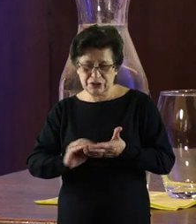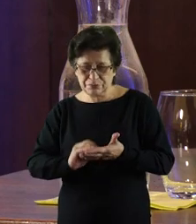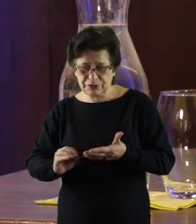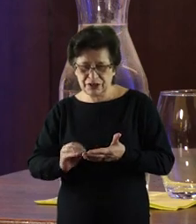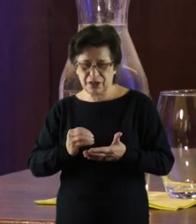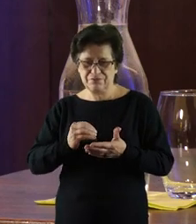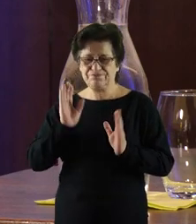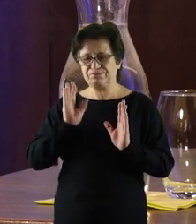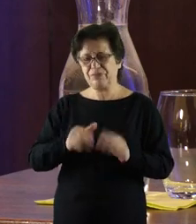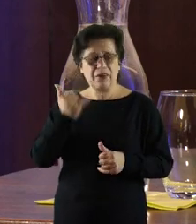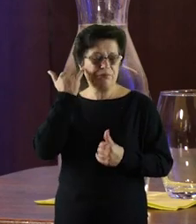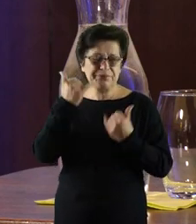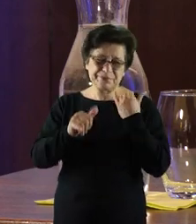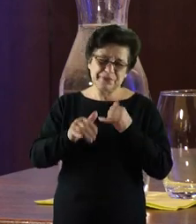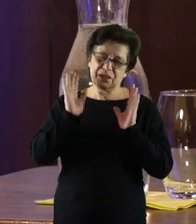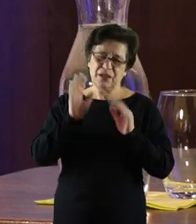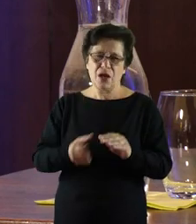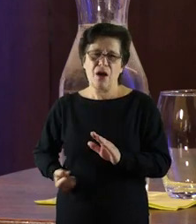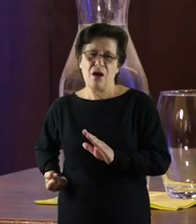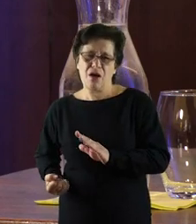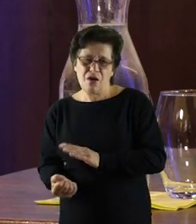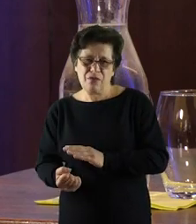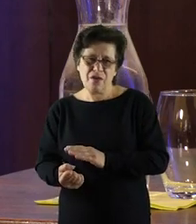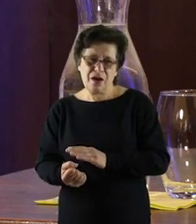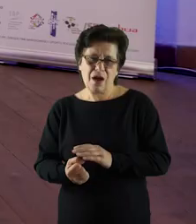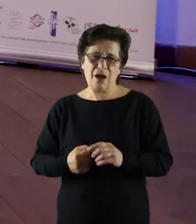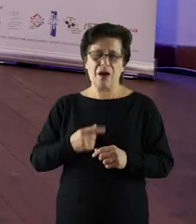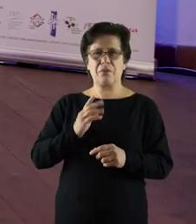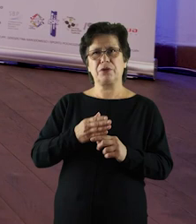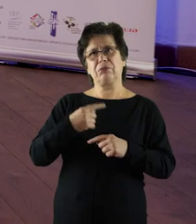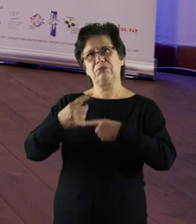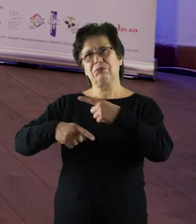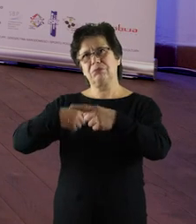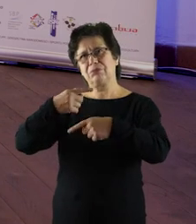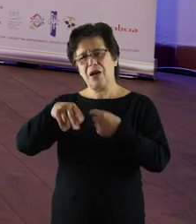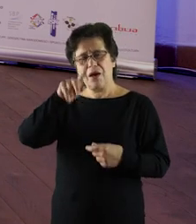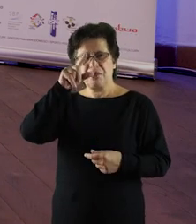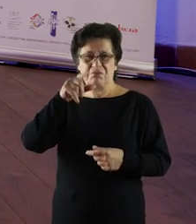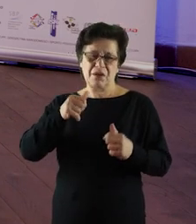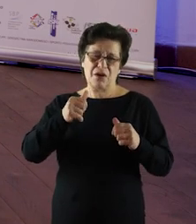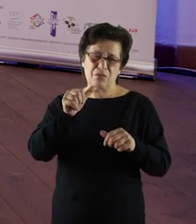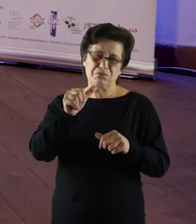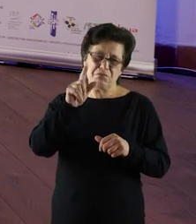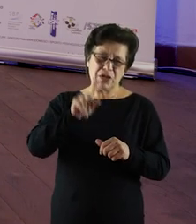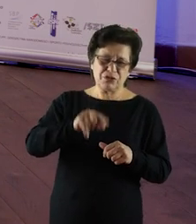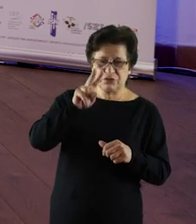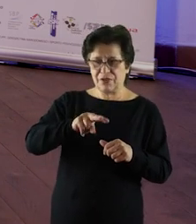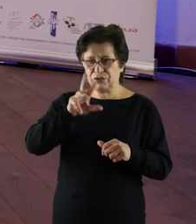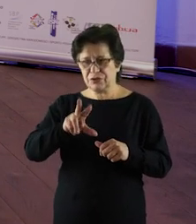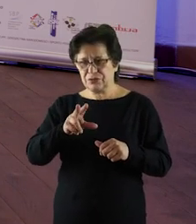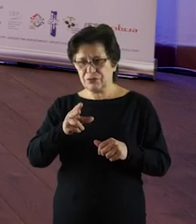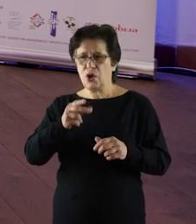pokazuję. Czasami mam nadzieję, że minie parę miesięcy i książka mi się spodoba. Zaczynam ją czytać ponownie,